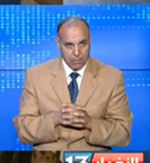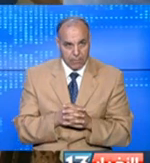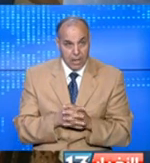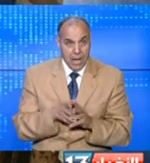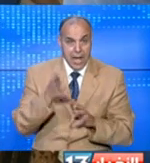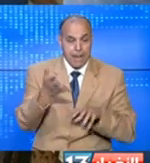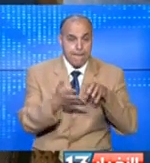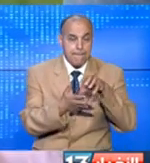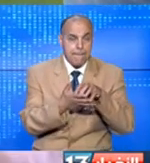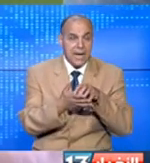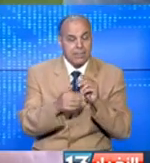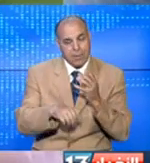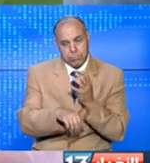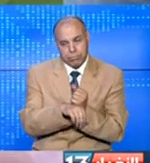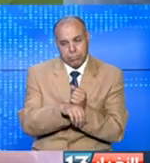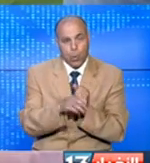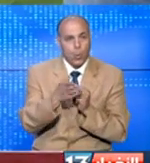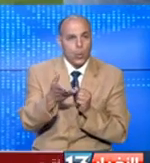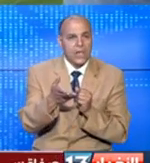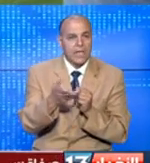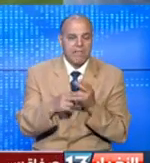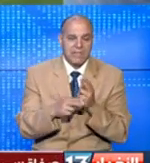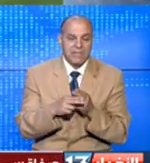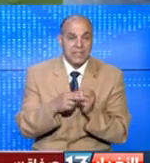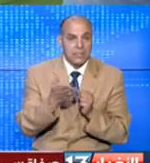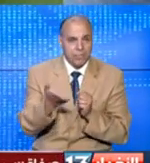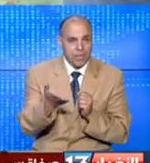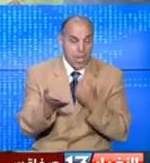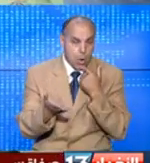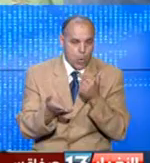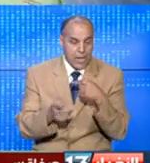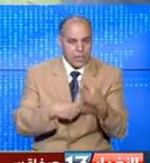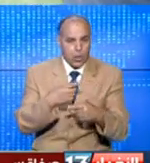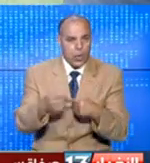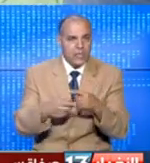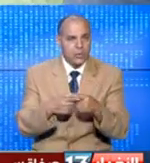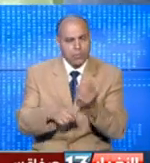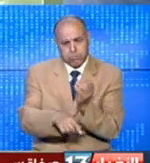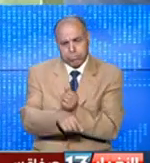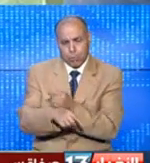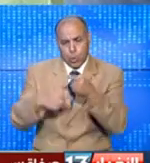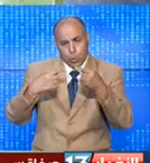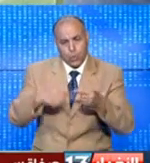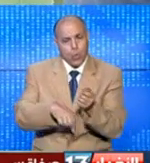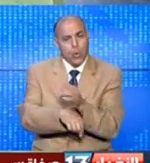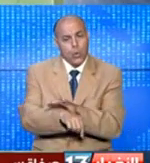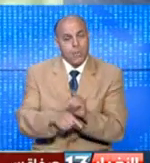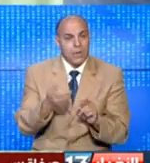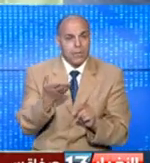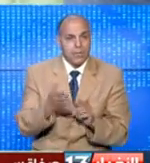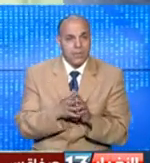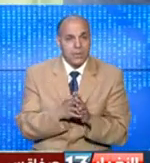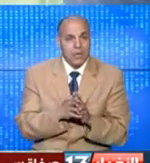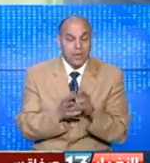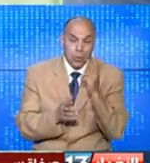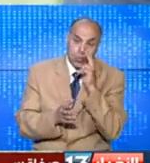هذا هو المركز الجهوي للتوثيق بحديقه الرياضه طريقنا بس بس هنا تتواصل حمله التلقيح ضد فيروس كورونا ما